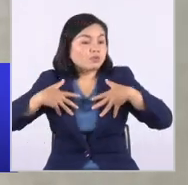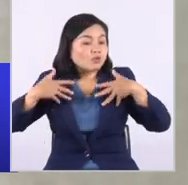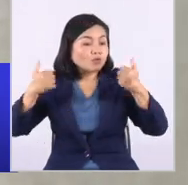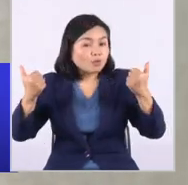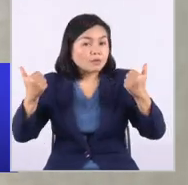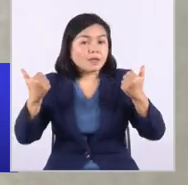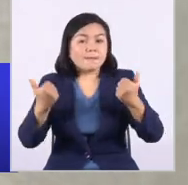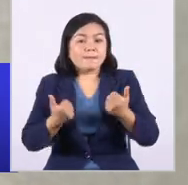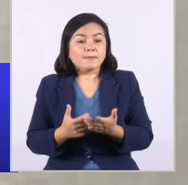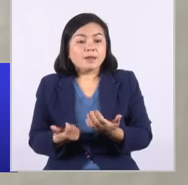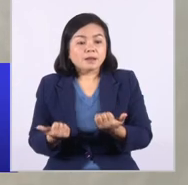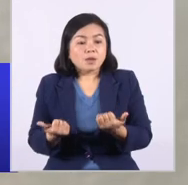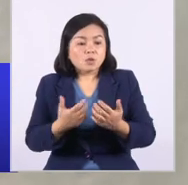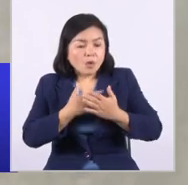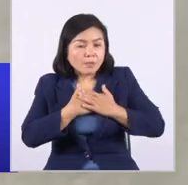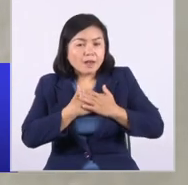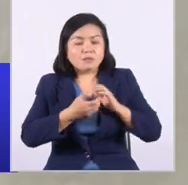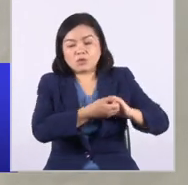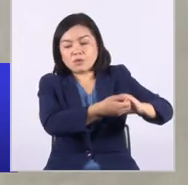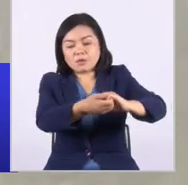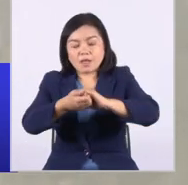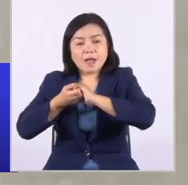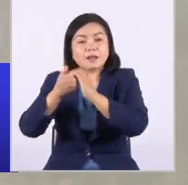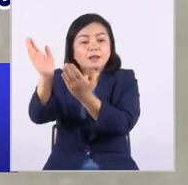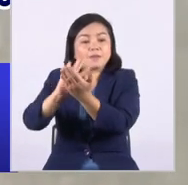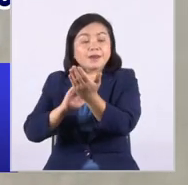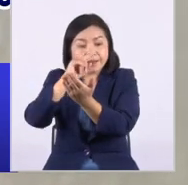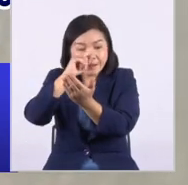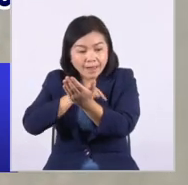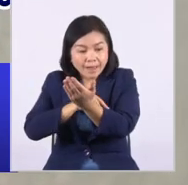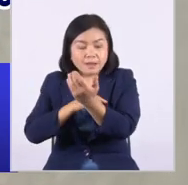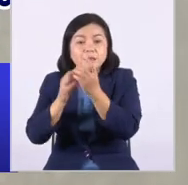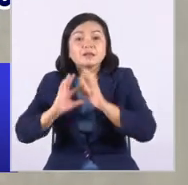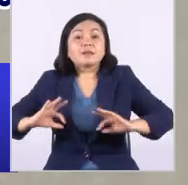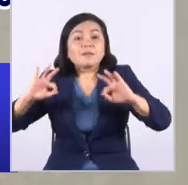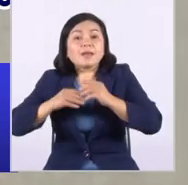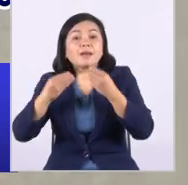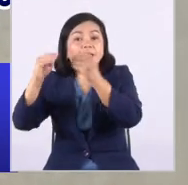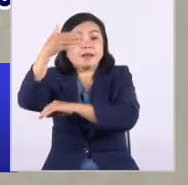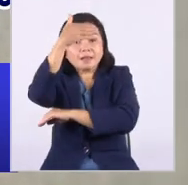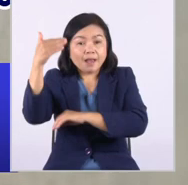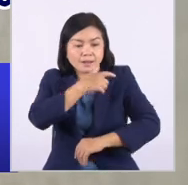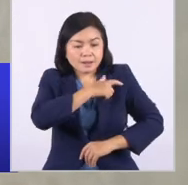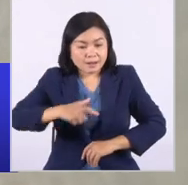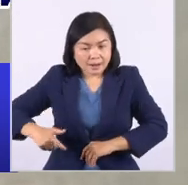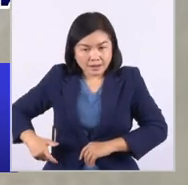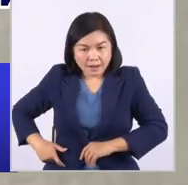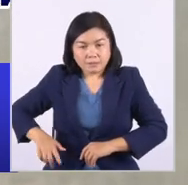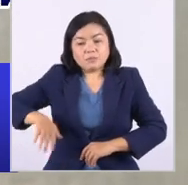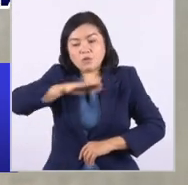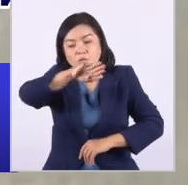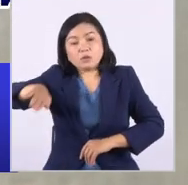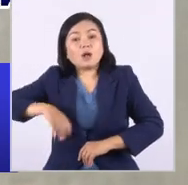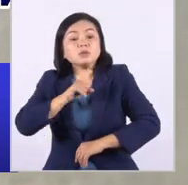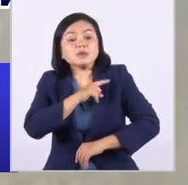องเป็นปีแห่งความรักความสามัคคีของในชาตินะครับเพื่อชาติไทยของประชาชนนายก